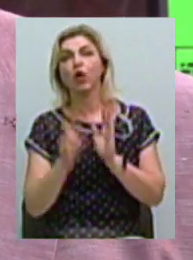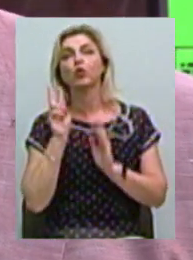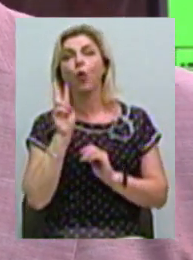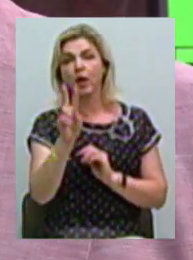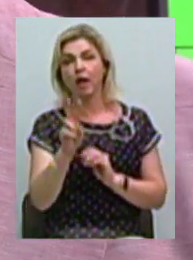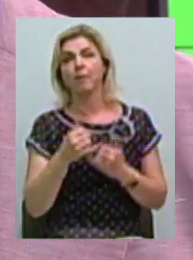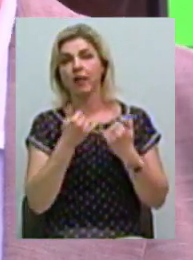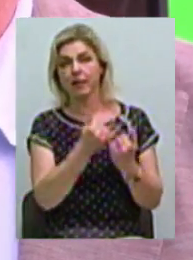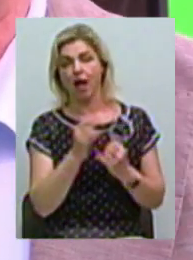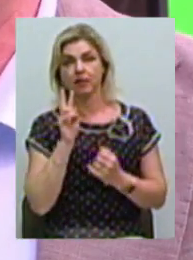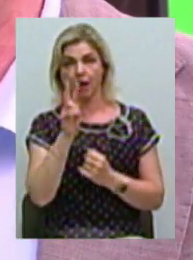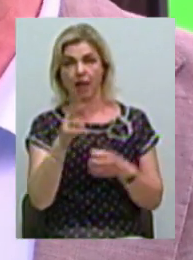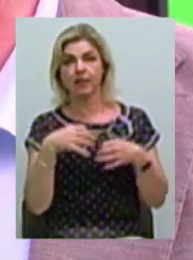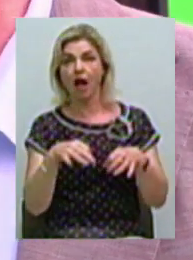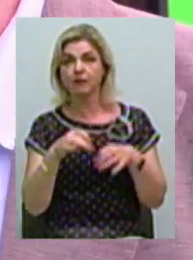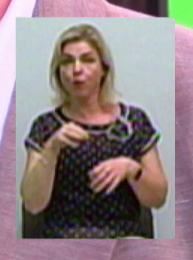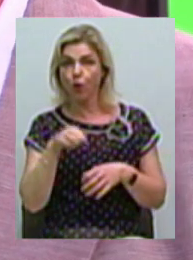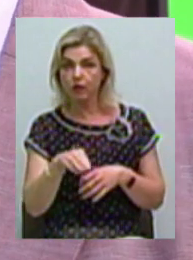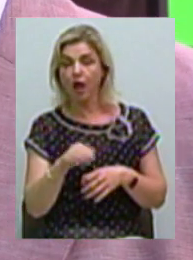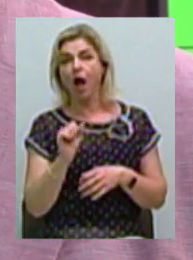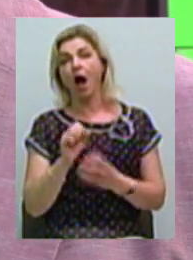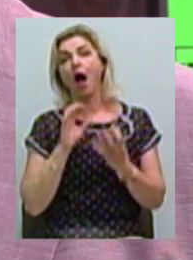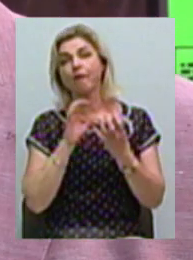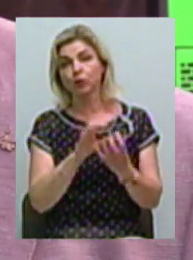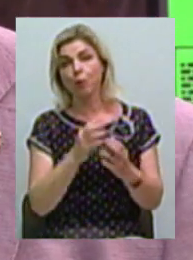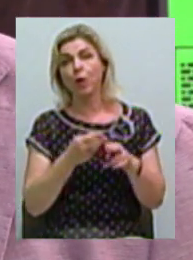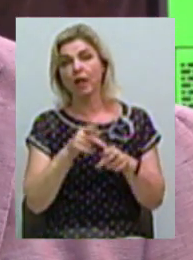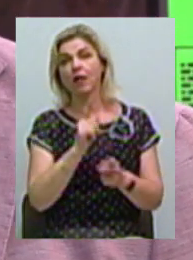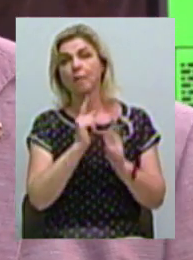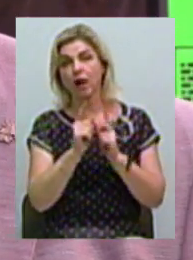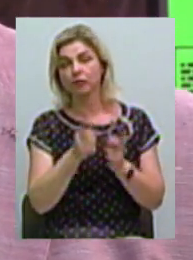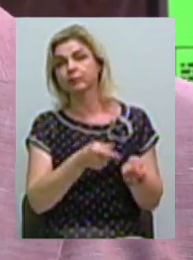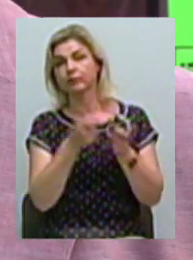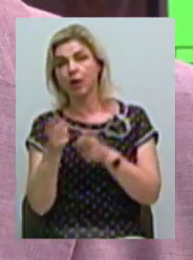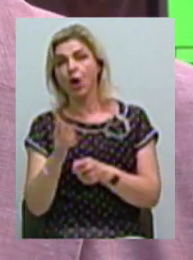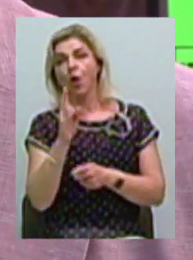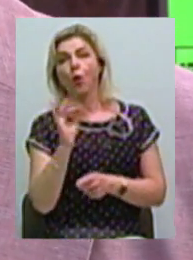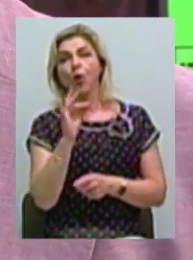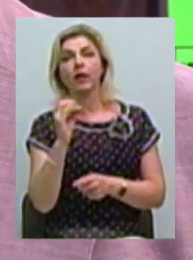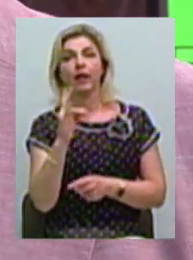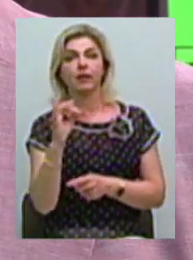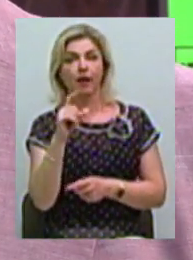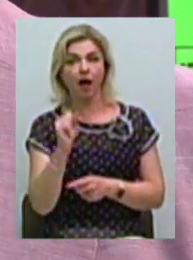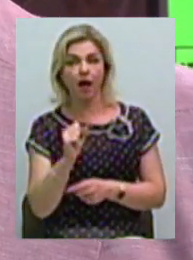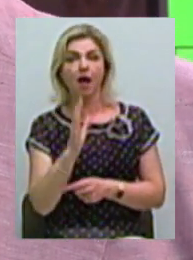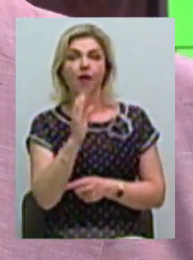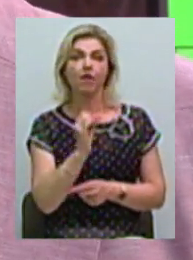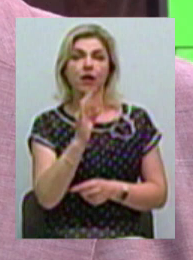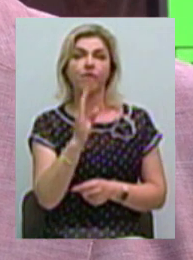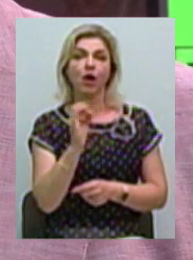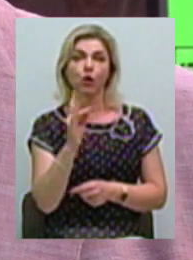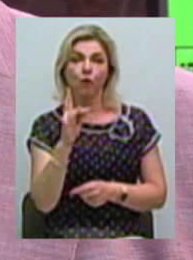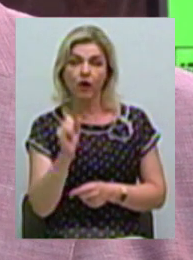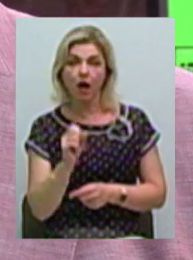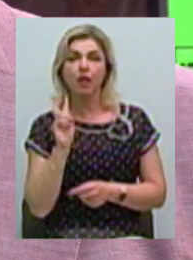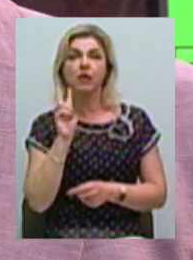для електротранспорту. То, звісно, автобуси з тих маршрутів підуть в Корениху, Варварівку. Але, як ви вже знаєте, по тролейбусах прийнято